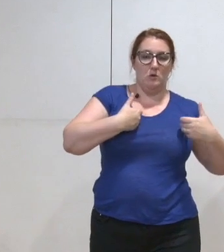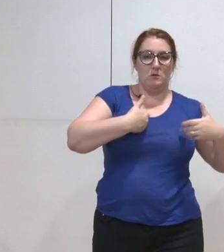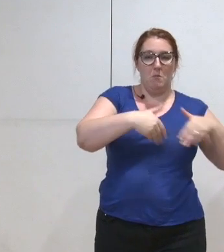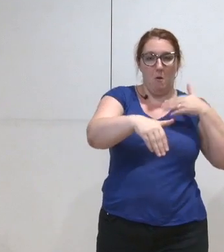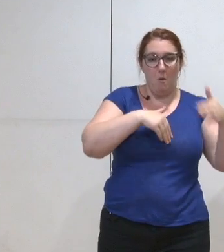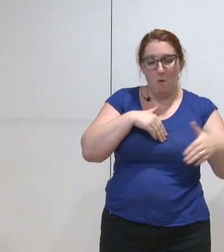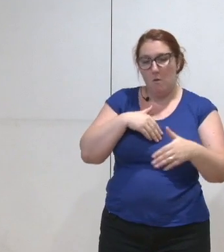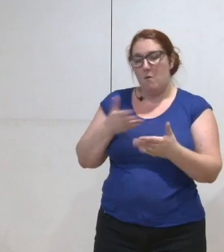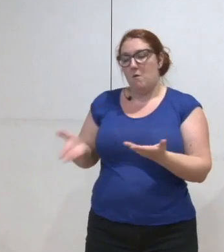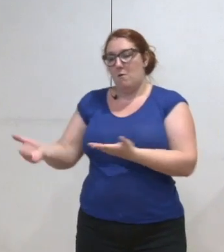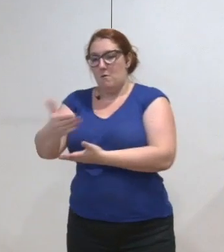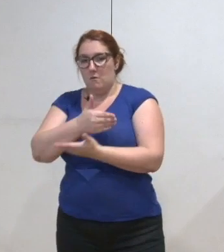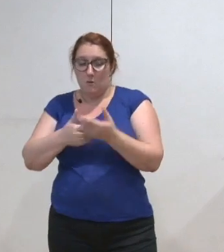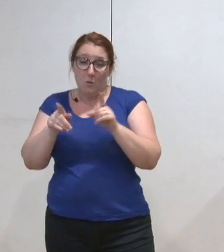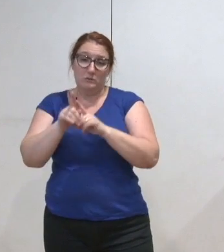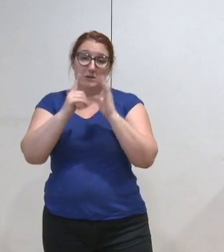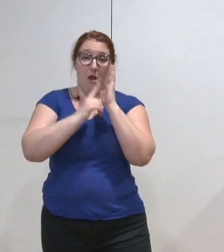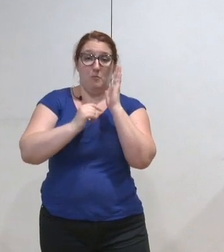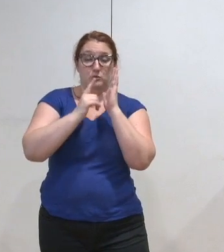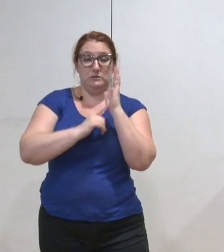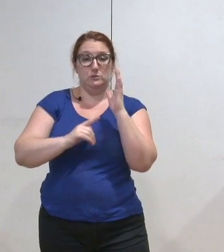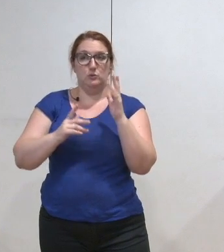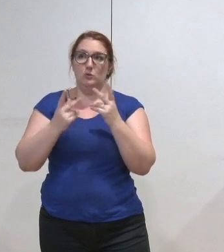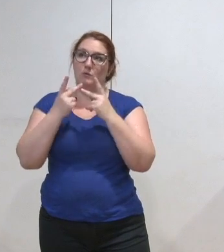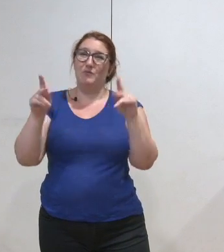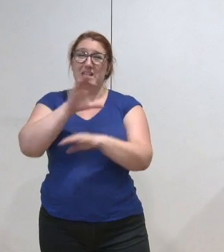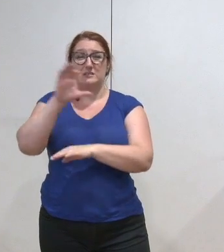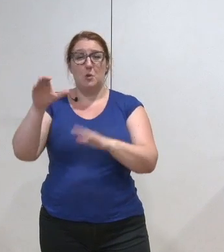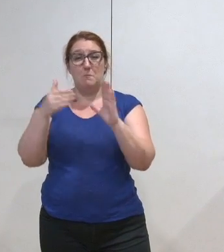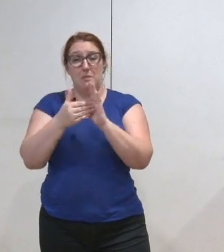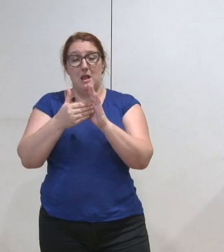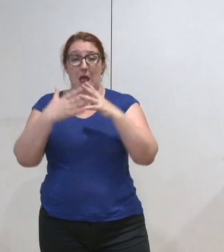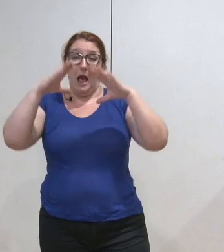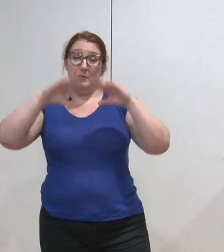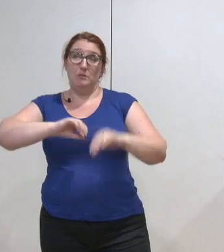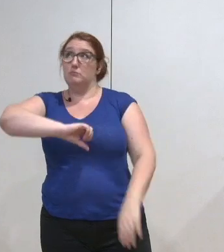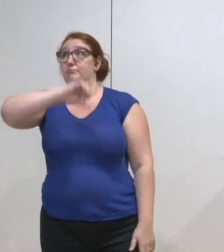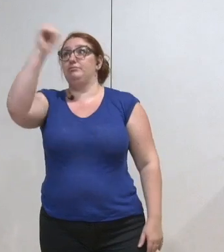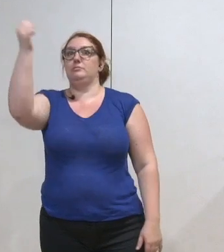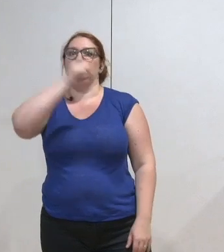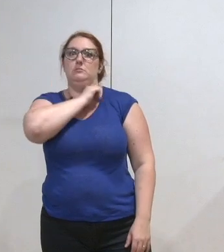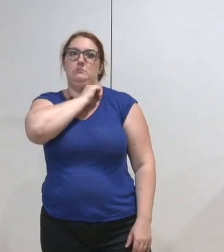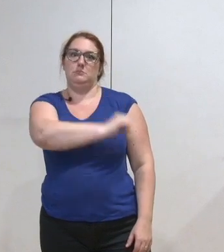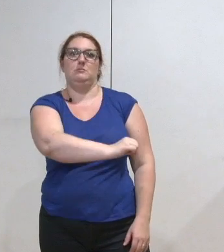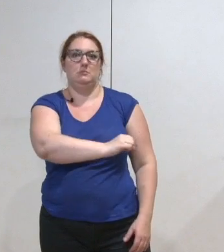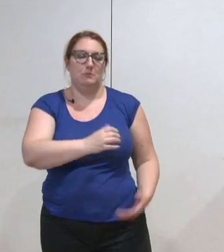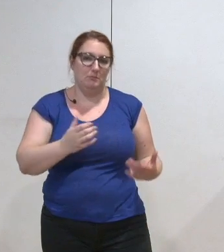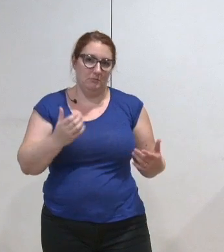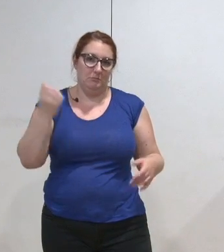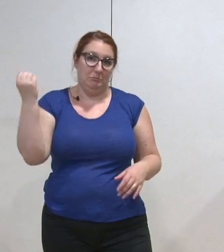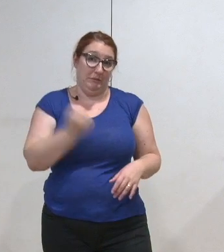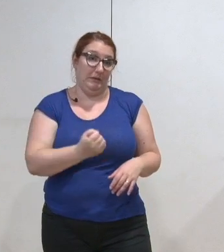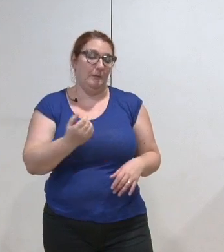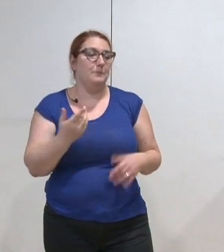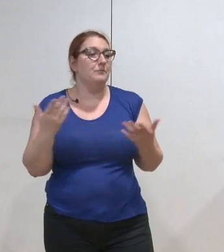d'imposition qui est parmi les plus contraints des villes de plus de 100000 habitants si ce n'est le plus contraint aujourd'hui sur le point spécifique que vous